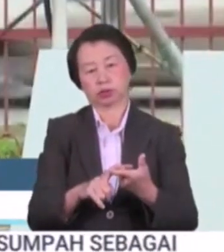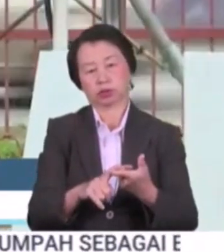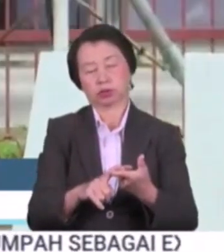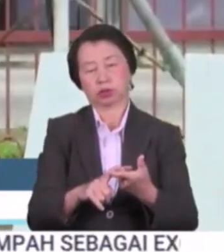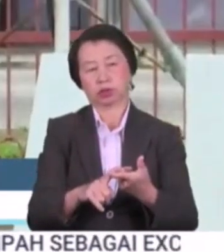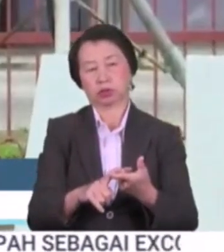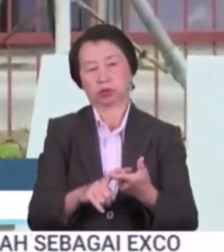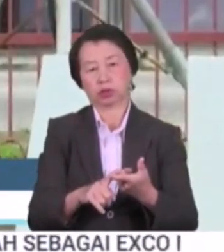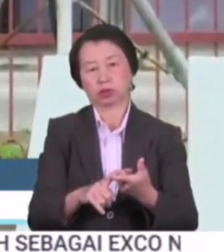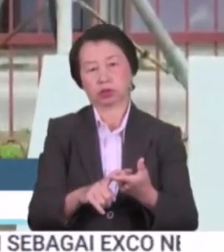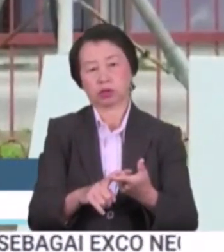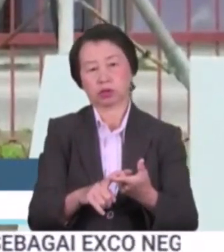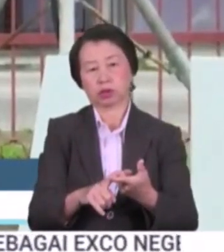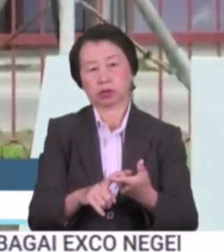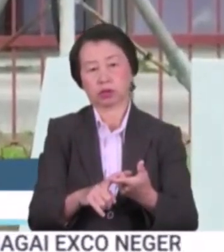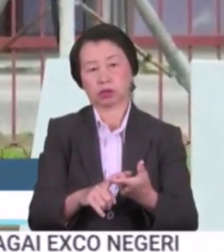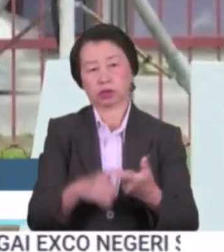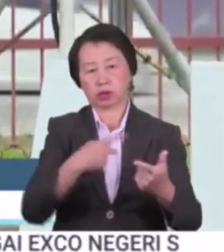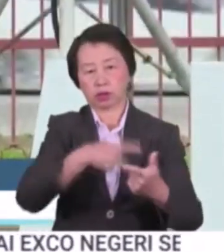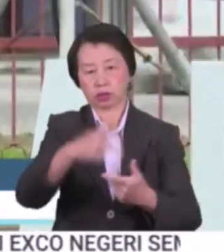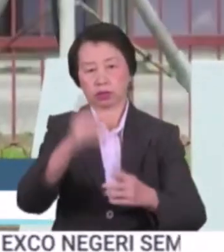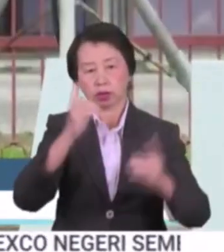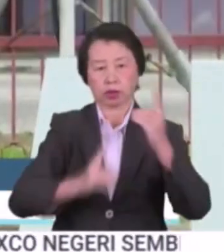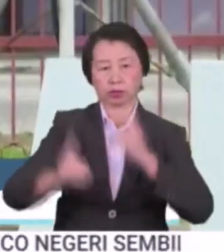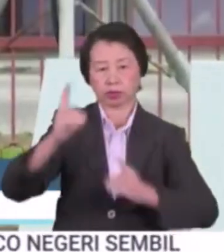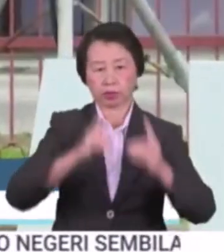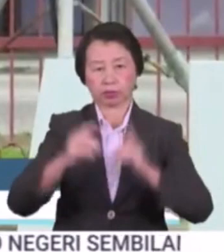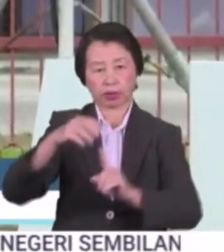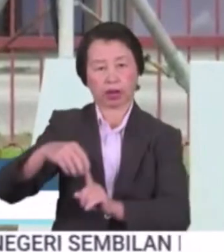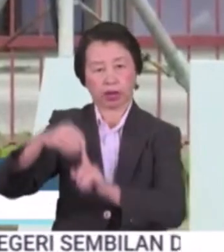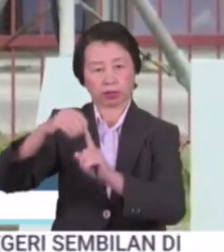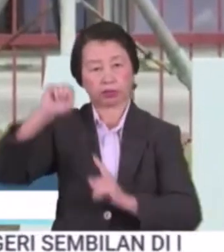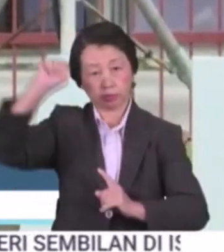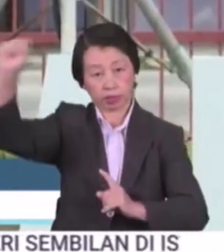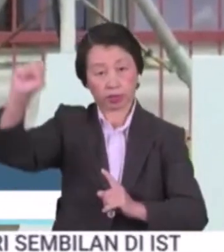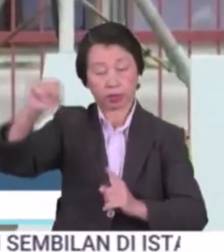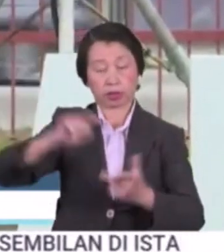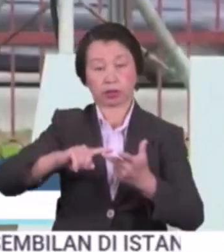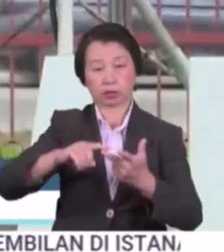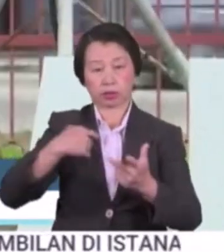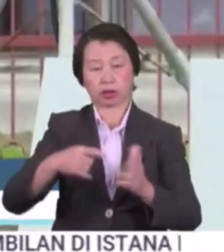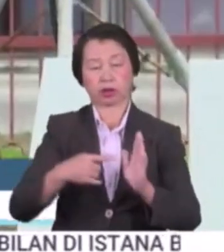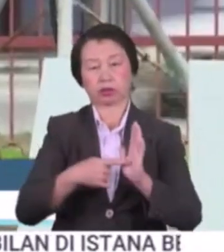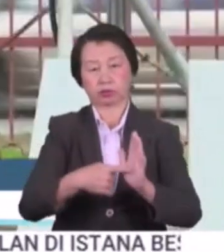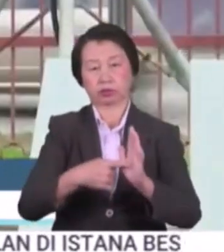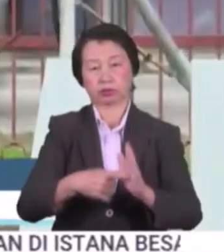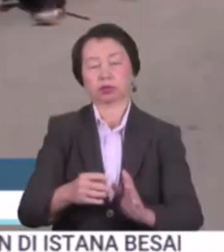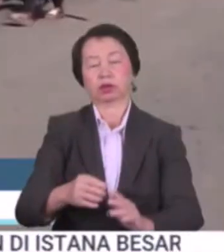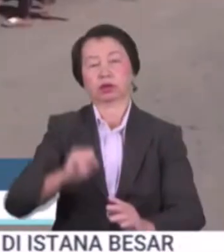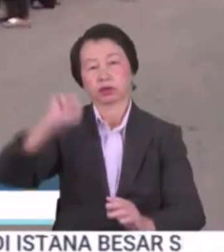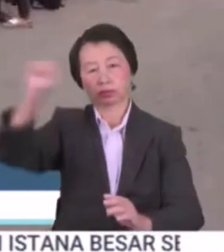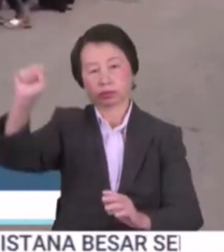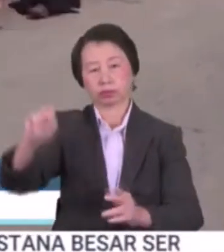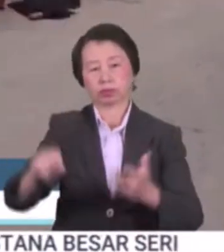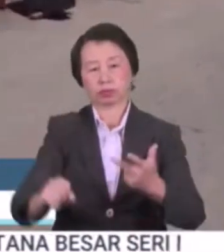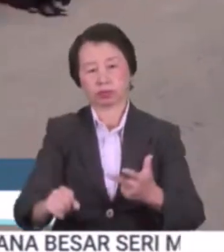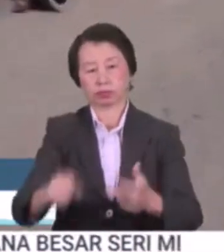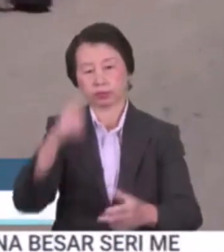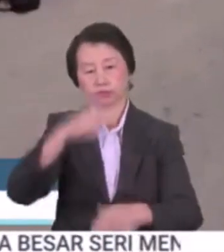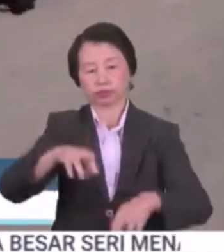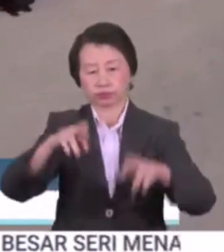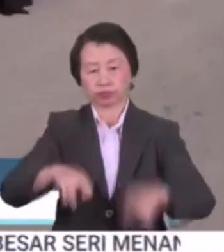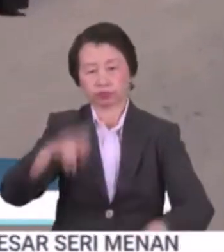menerbitkan rancangan drama khas Merdeka dan juga dokumentari khas sempena Merdeka. Bagi